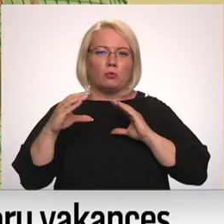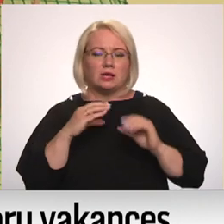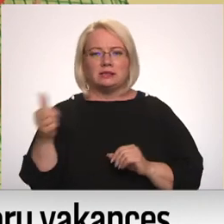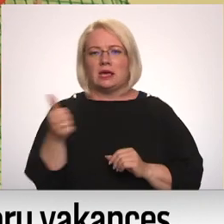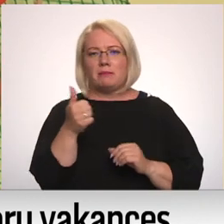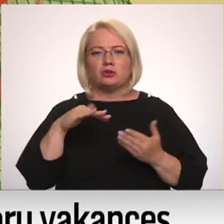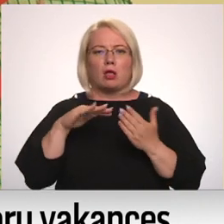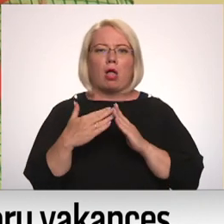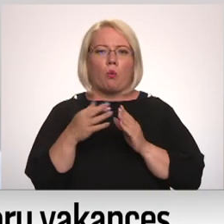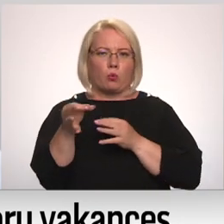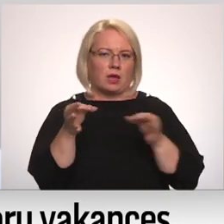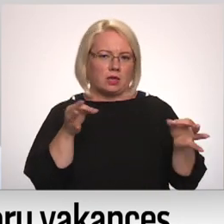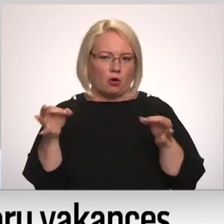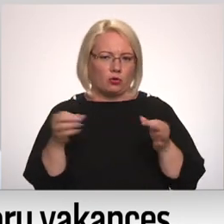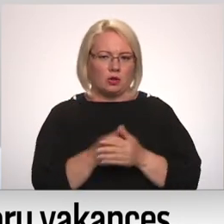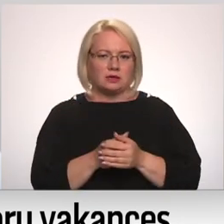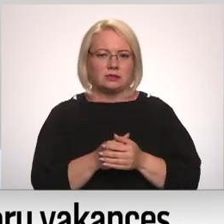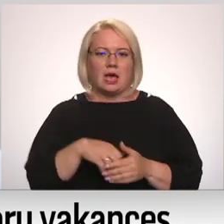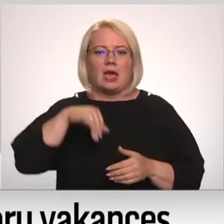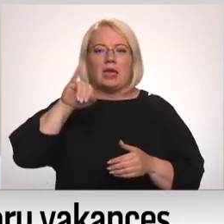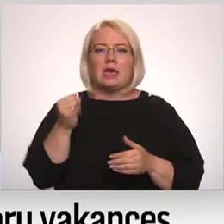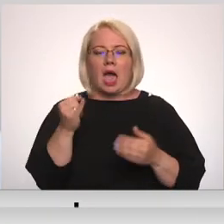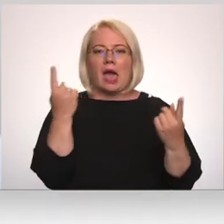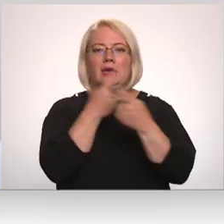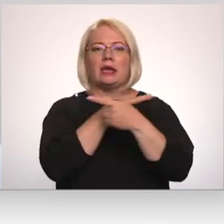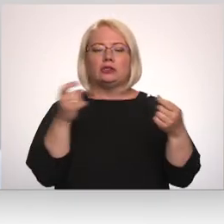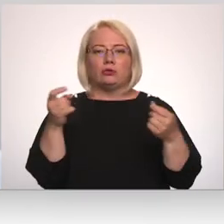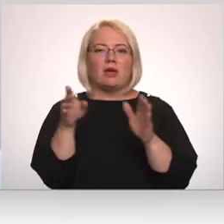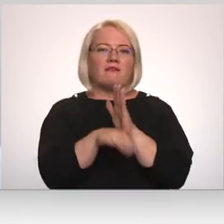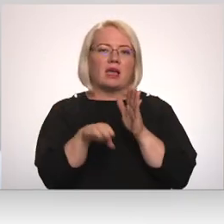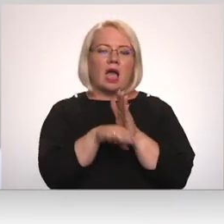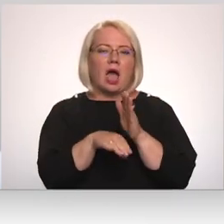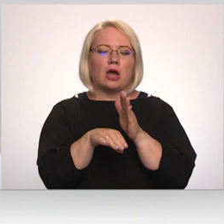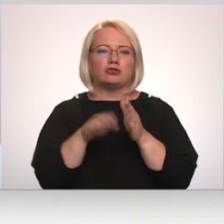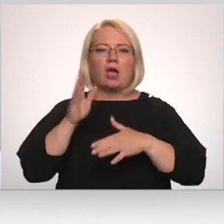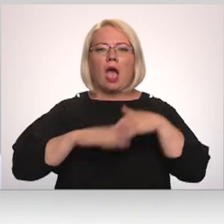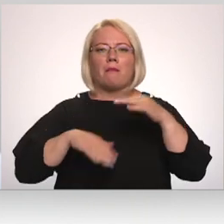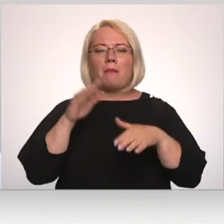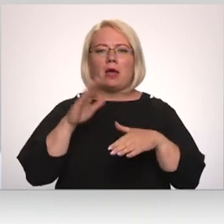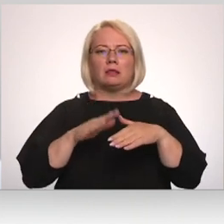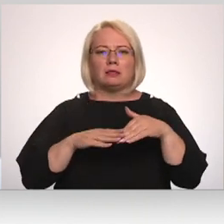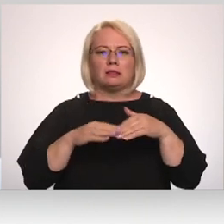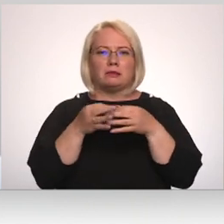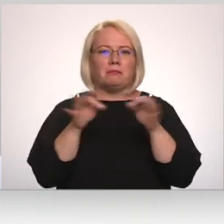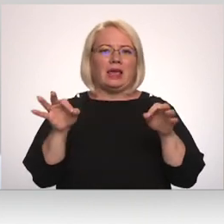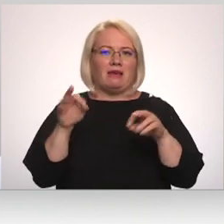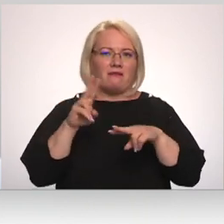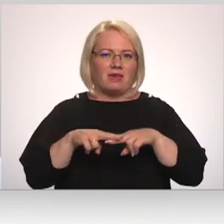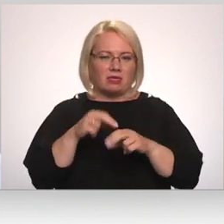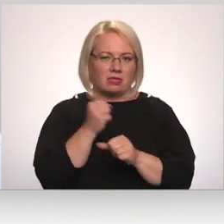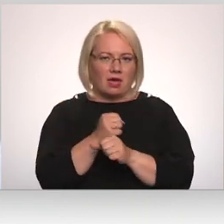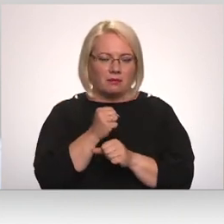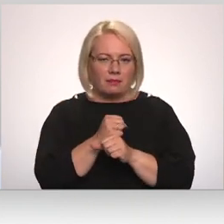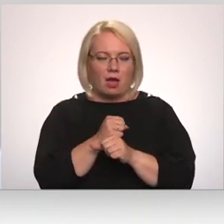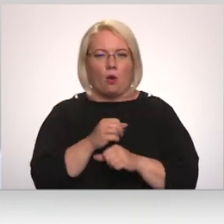īpaši lauku reģionos. Ja izsludina vienkārši vakanci, personāla nodaļa, ja kā tas notiek, un